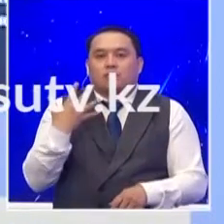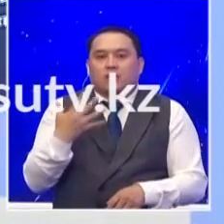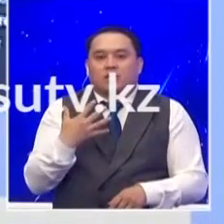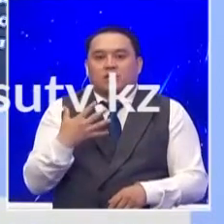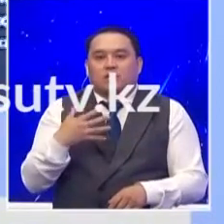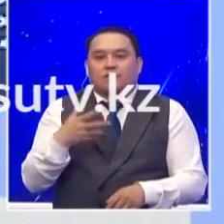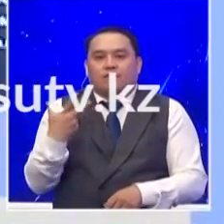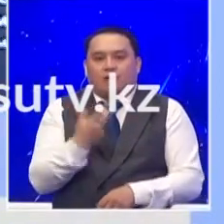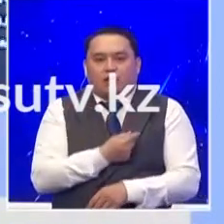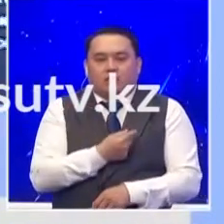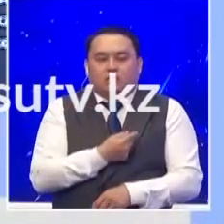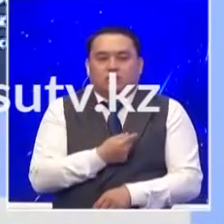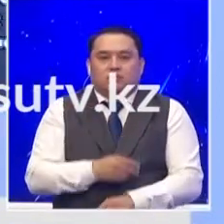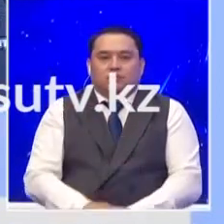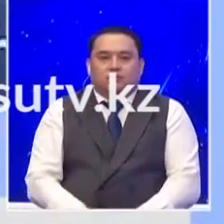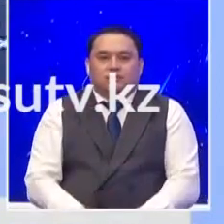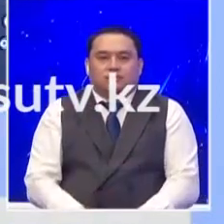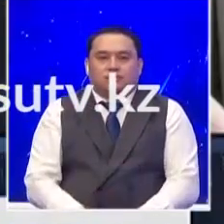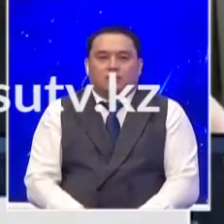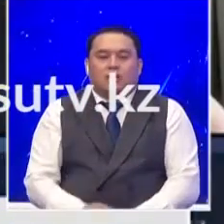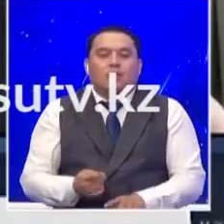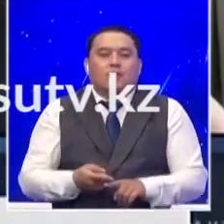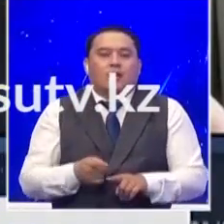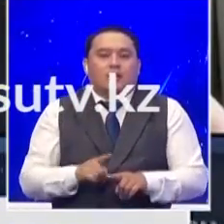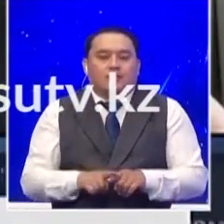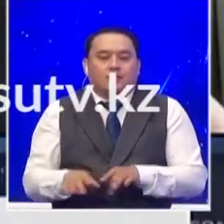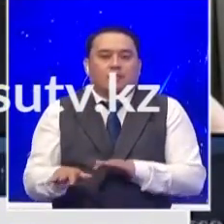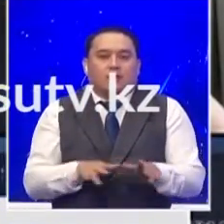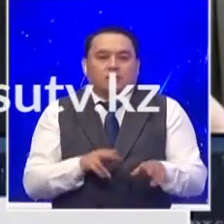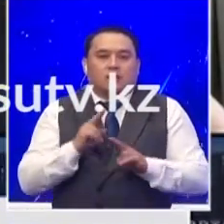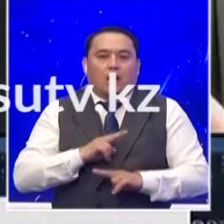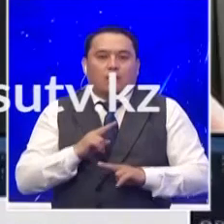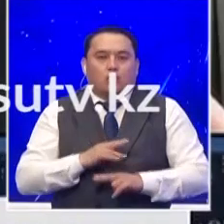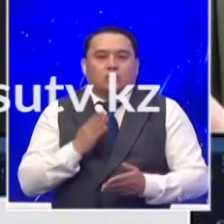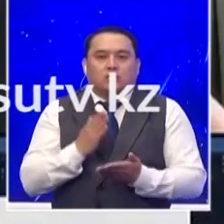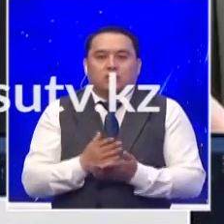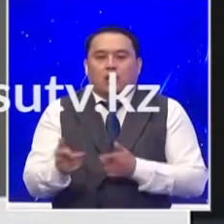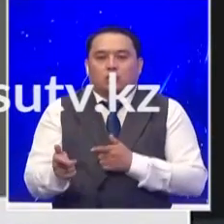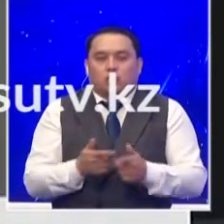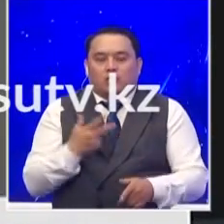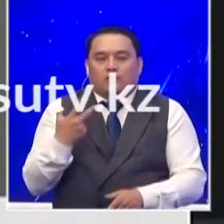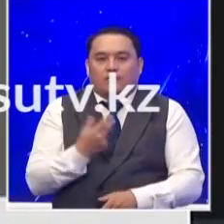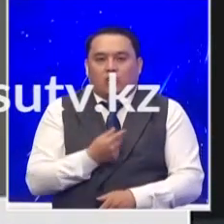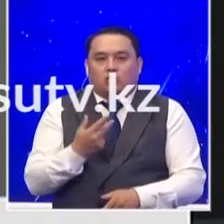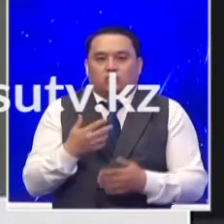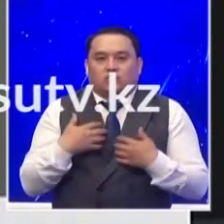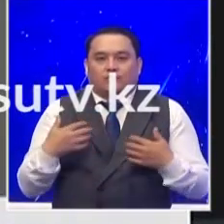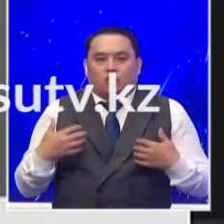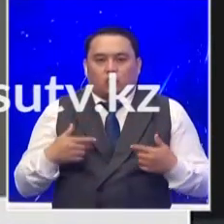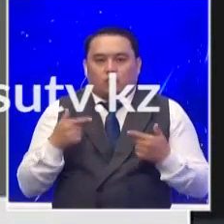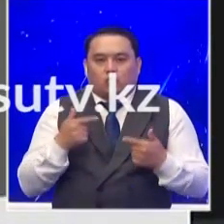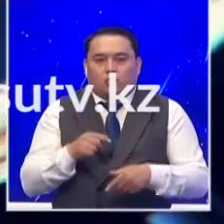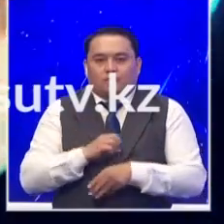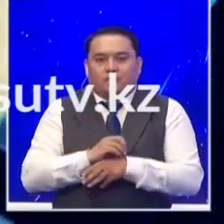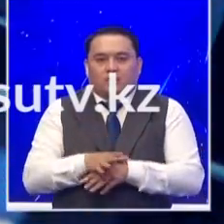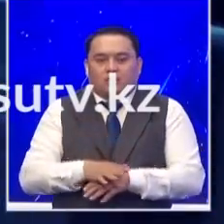видов вакцин. КазВак – один из них. Помимо этого, в процессе работы также изготовление прививок для животных против